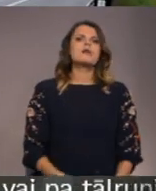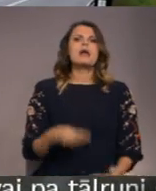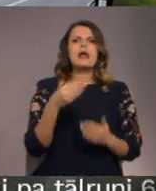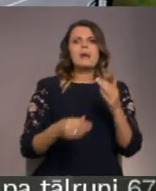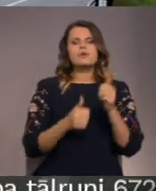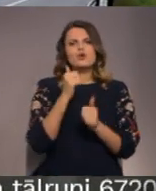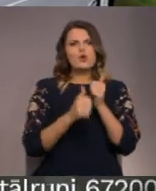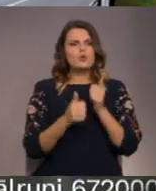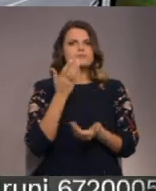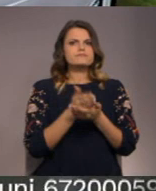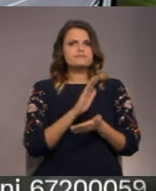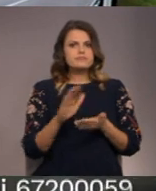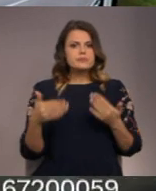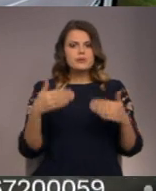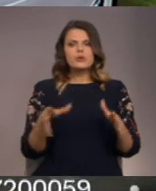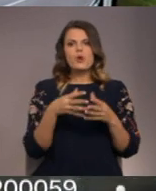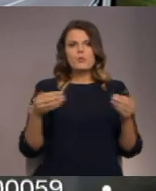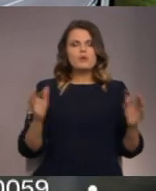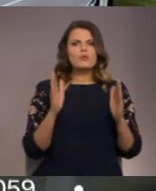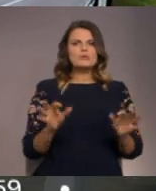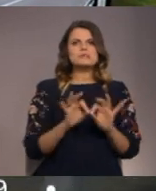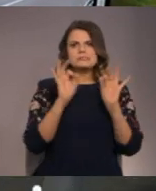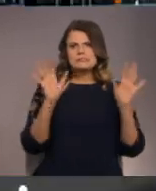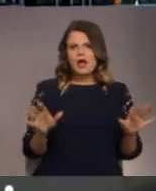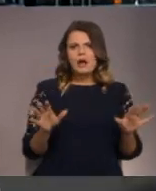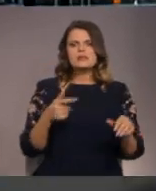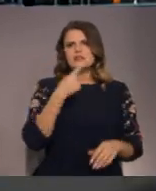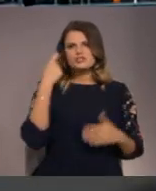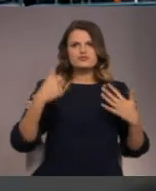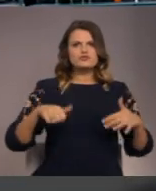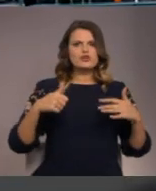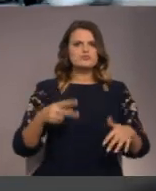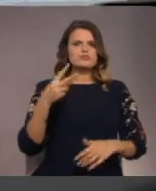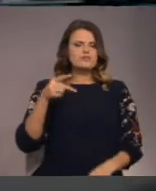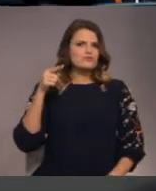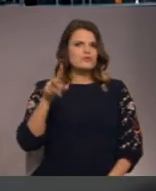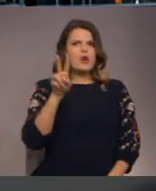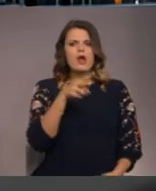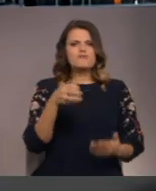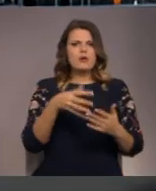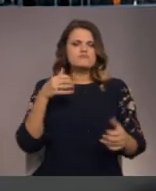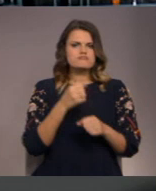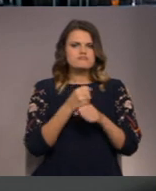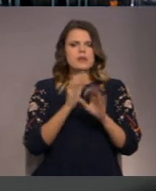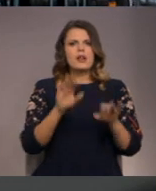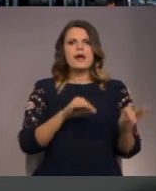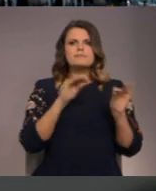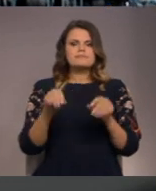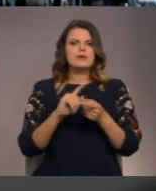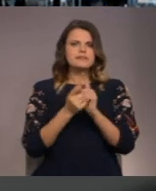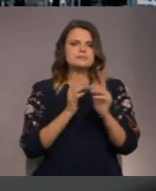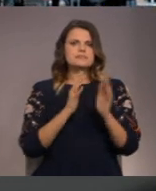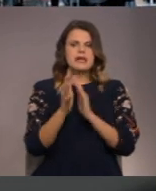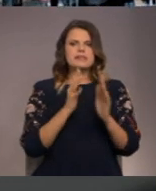Iepirkuma konkurss ir noslēdzies un jau pavasarī tikšot uzsākti gandrīz 162 tūkstoši eiro vērtie darbi, lai ieviestu izmaiņas